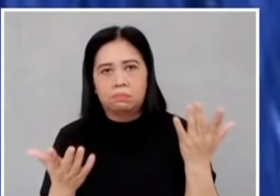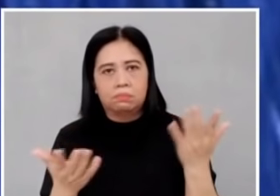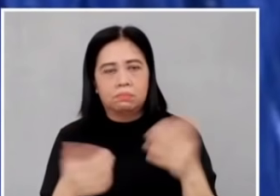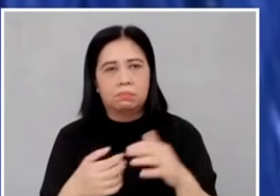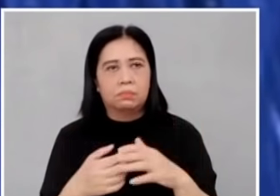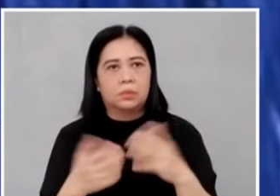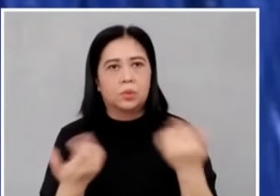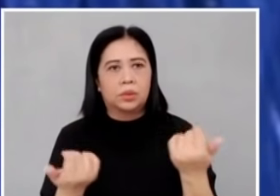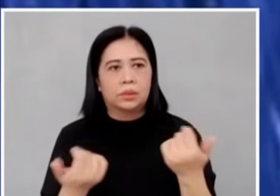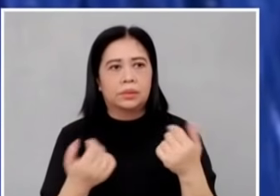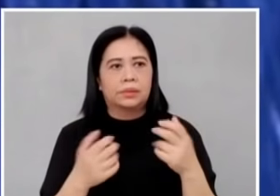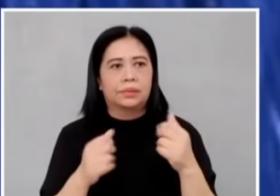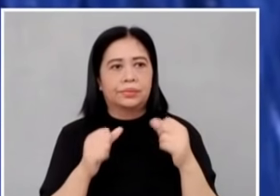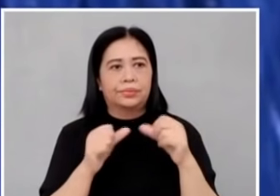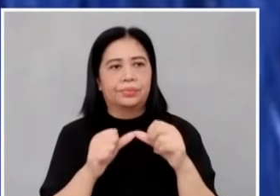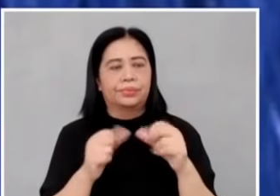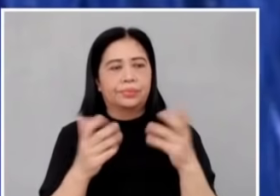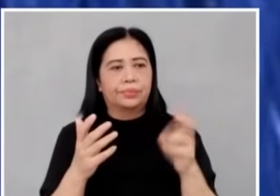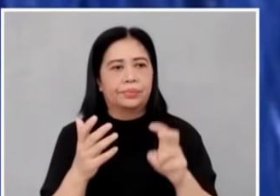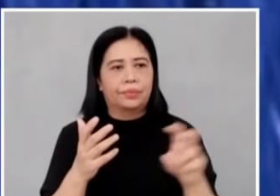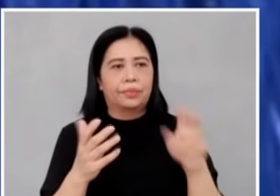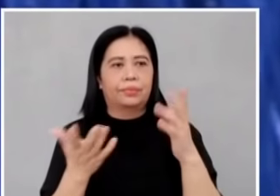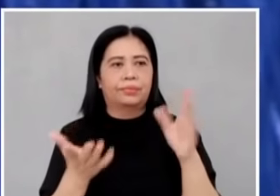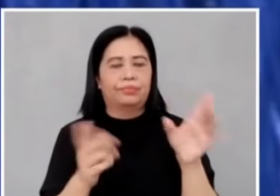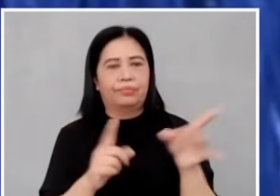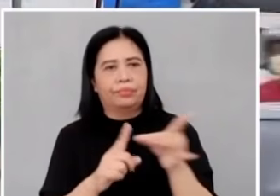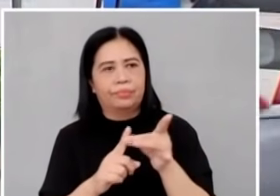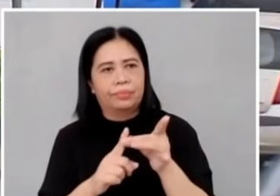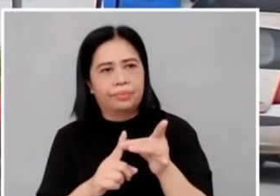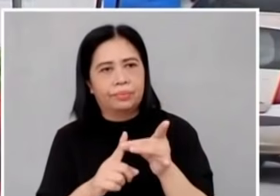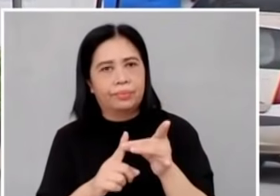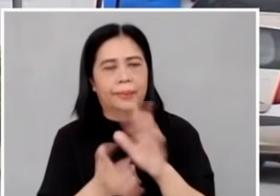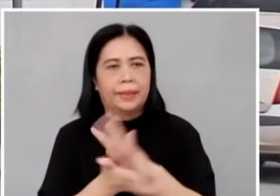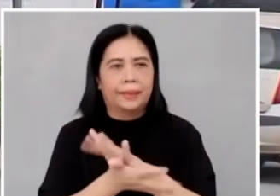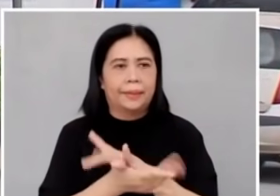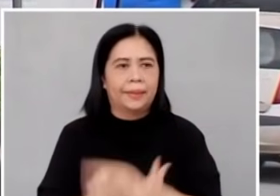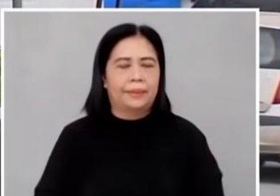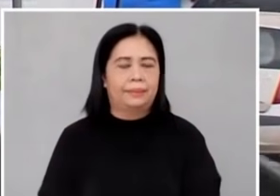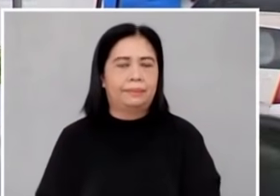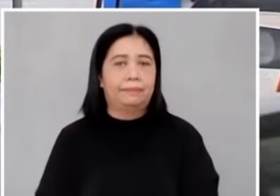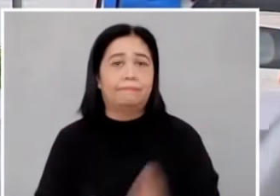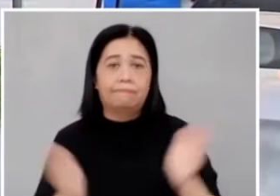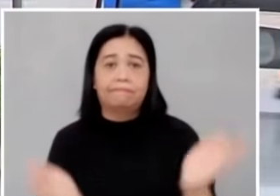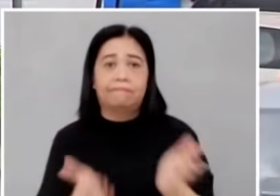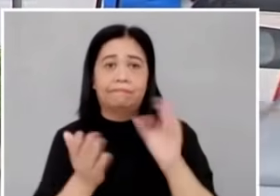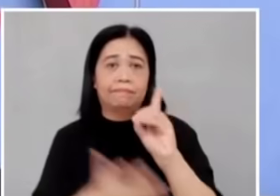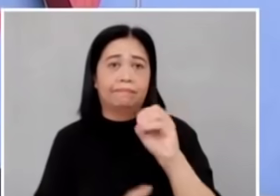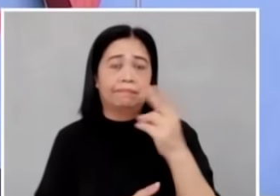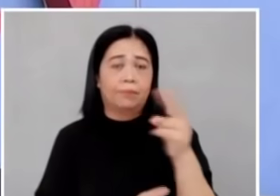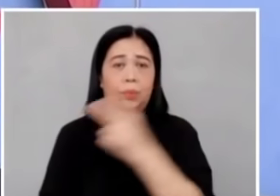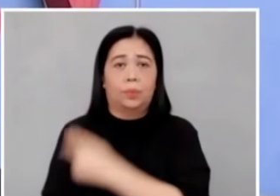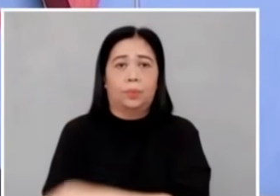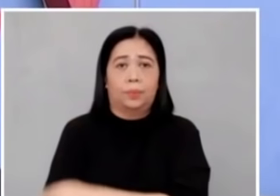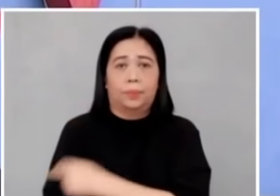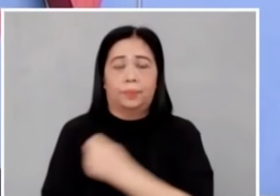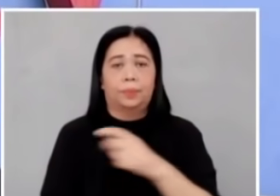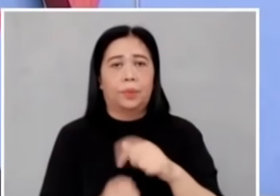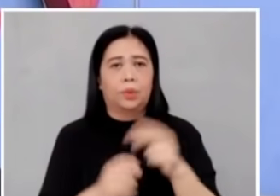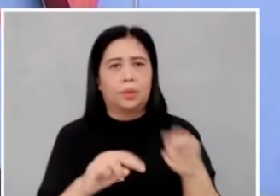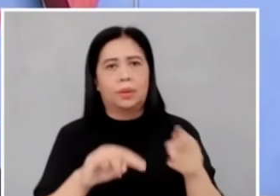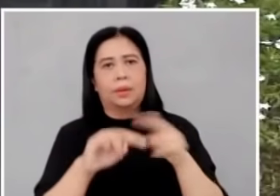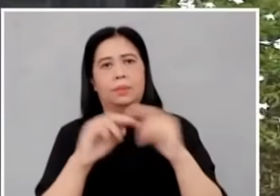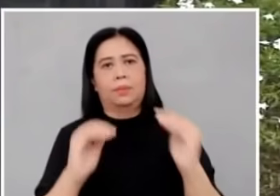travel this journey through the COVID pandemic. Hinihimok ng DOH ang mga ospital na itaas pa